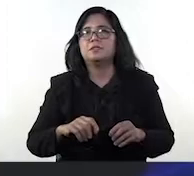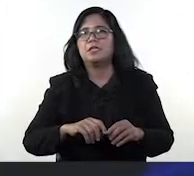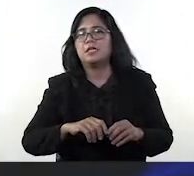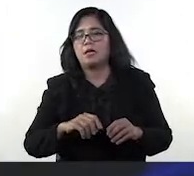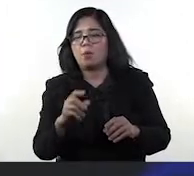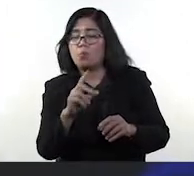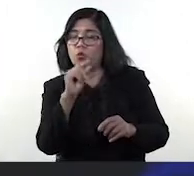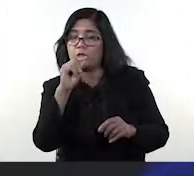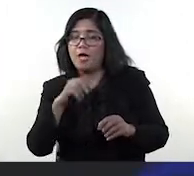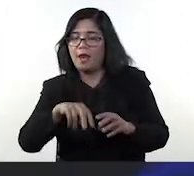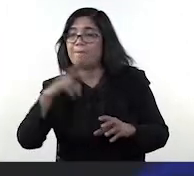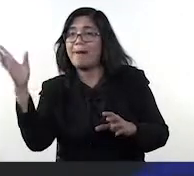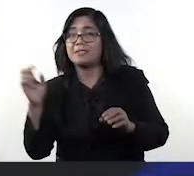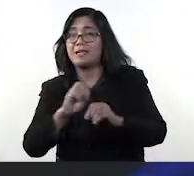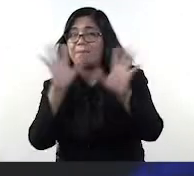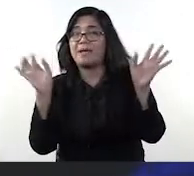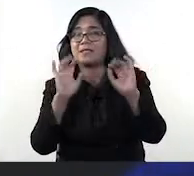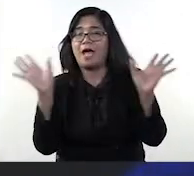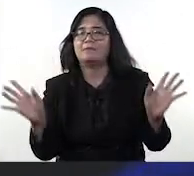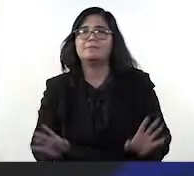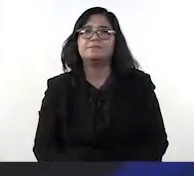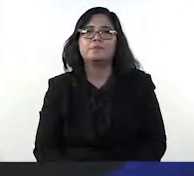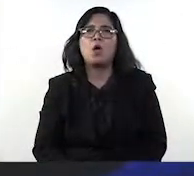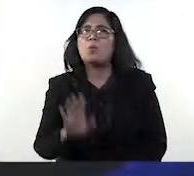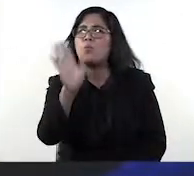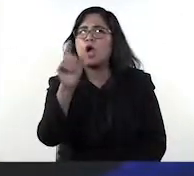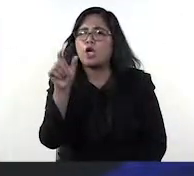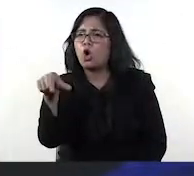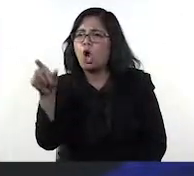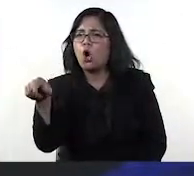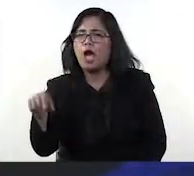bukan orangnya loyang dipecut Hai Gracia